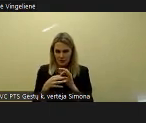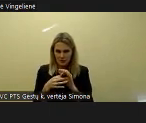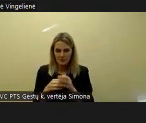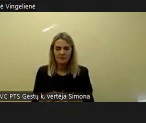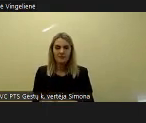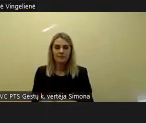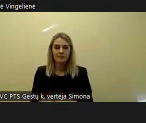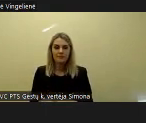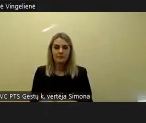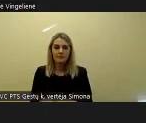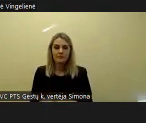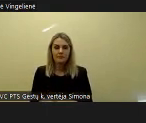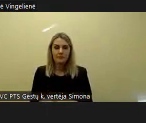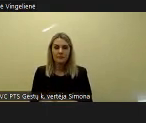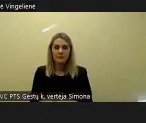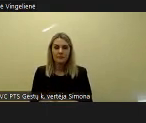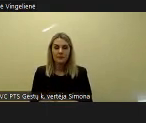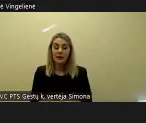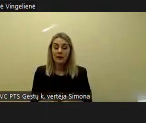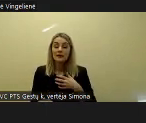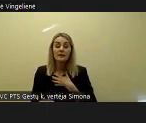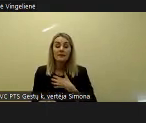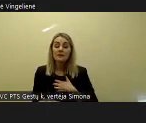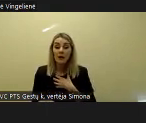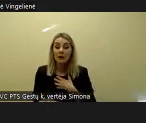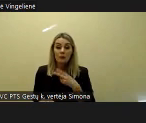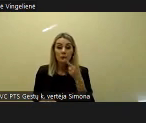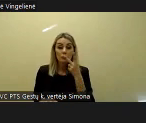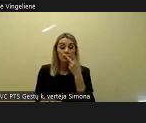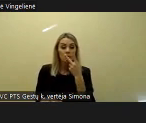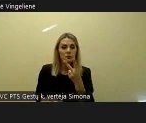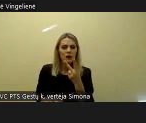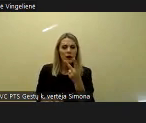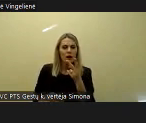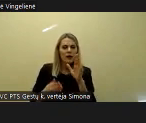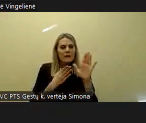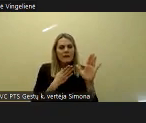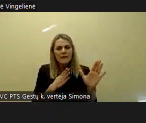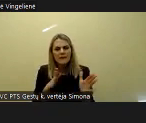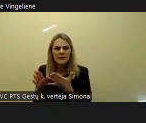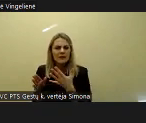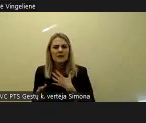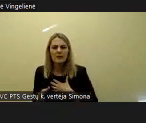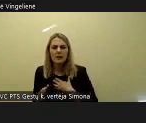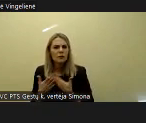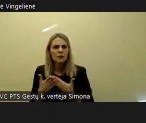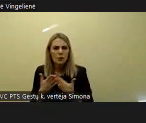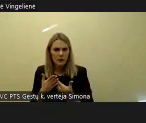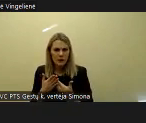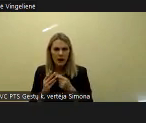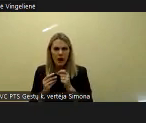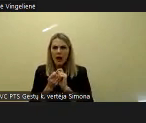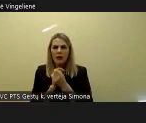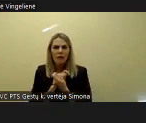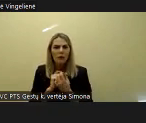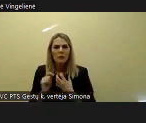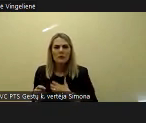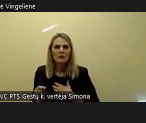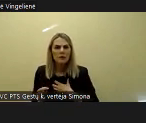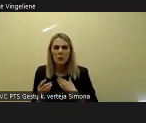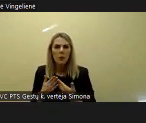Ir be abejo, svarbu atsižvelgti tai, kodėl nuoseklumas yra svarbus programos reformai. Kodėl?